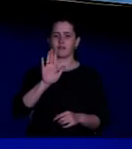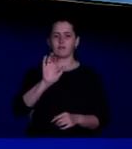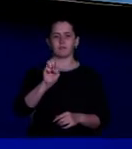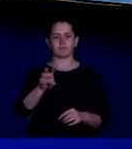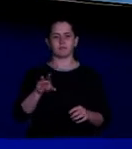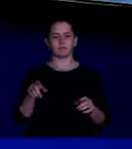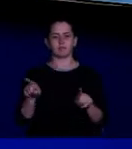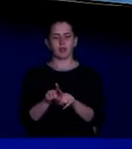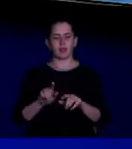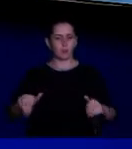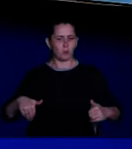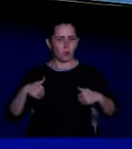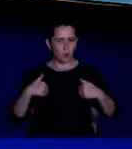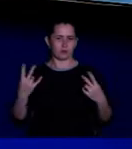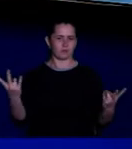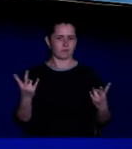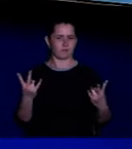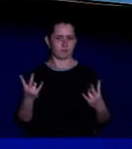это время с пользой.